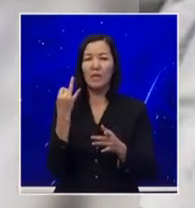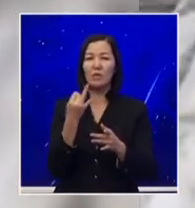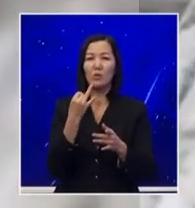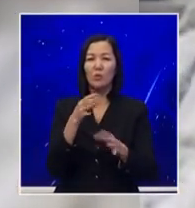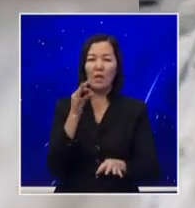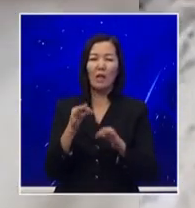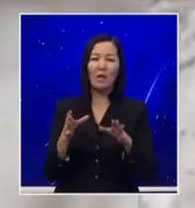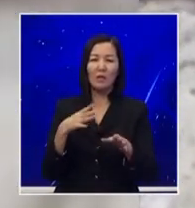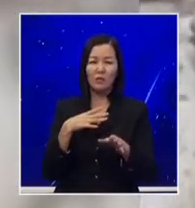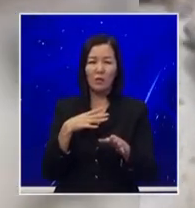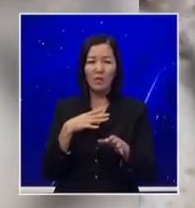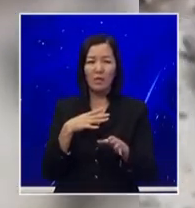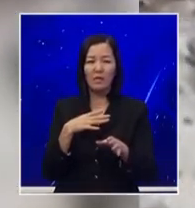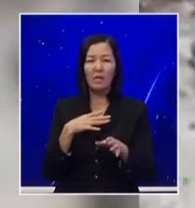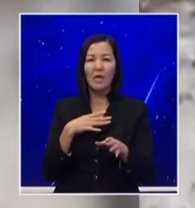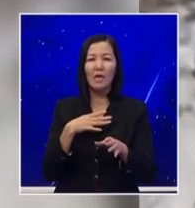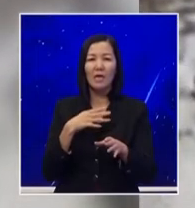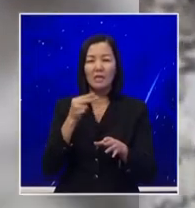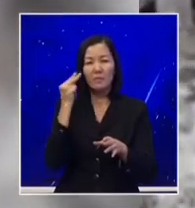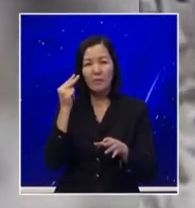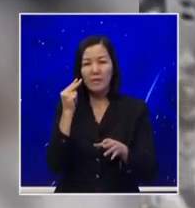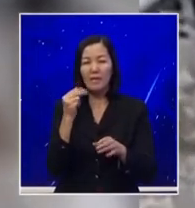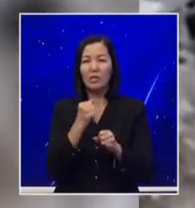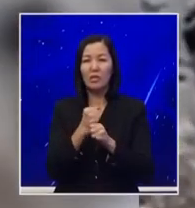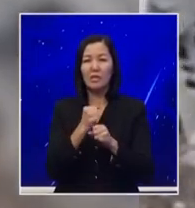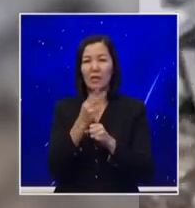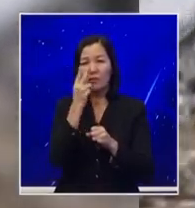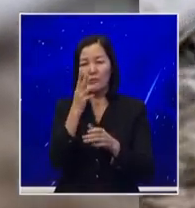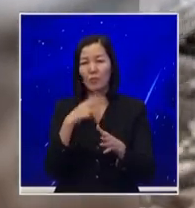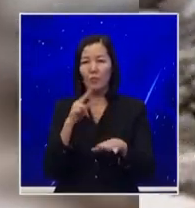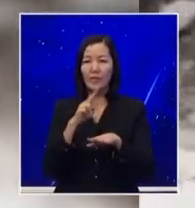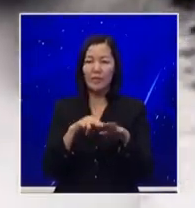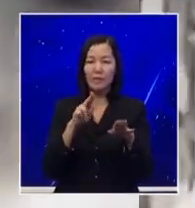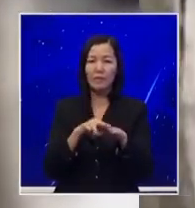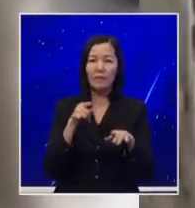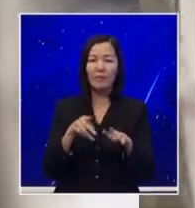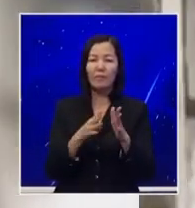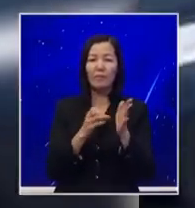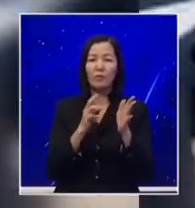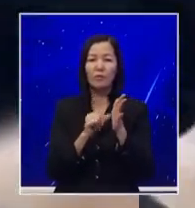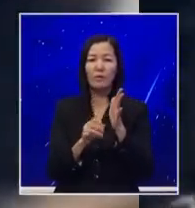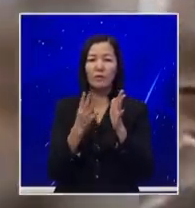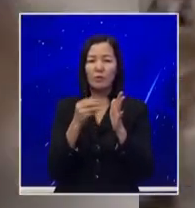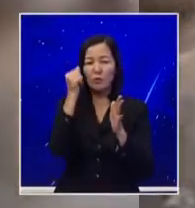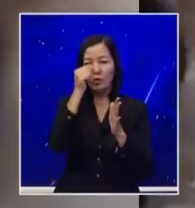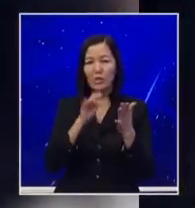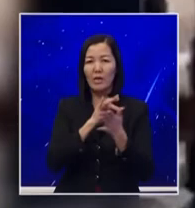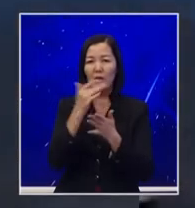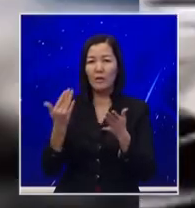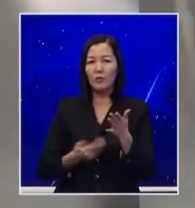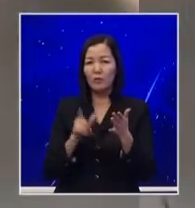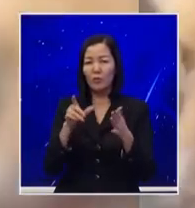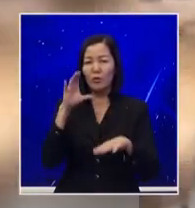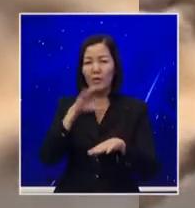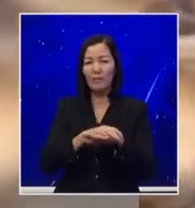түскен. Бейне жазбада оның қасақана қастық қылғанын көруге болады. Көп ұзамай тәртіп сақшылары 1964 жылғы қала тұрғынын тапты. Ал